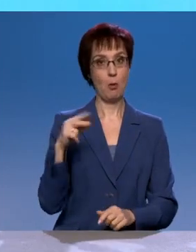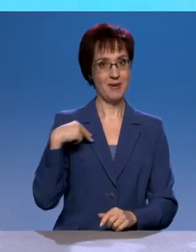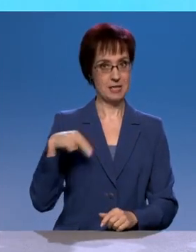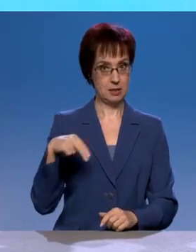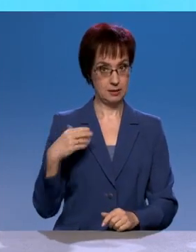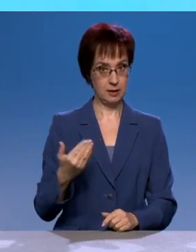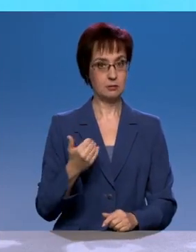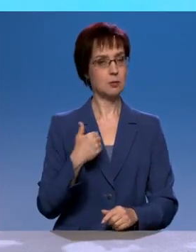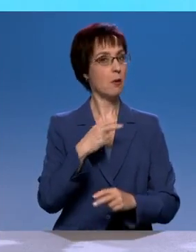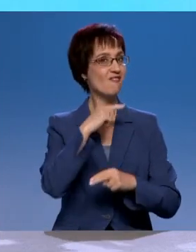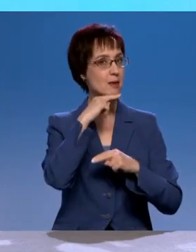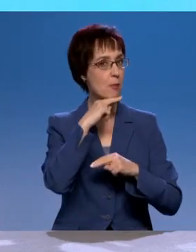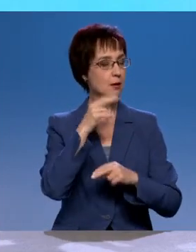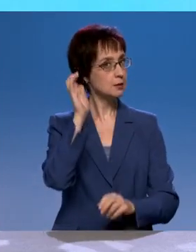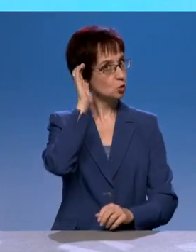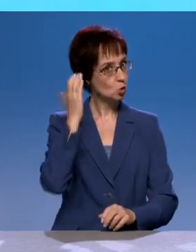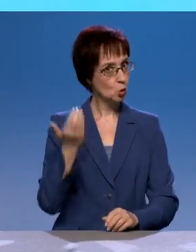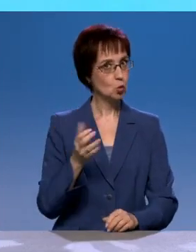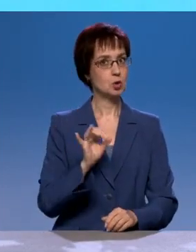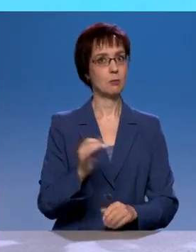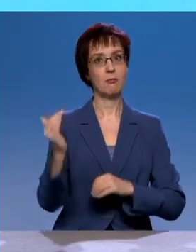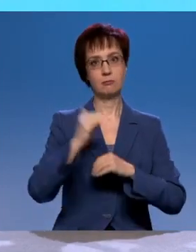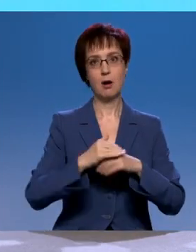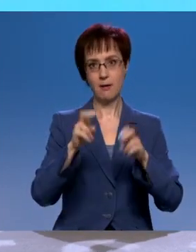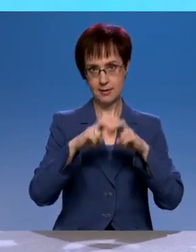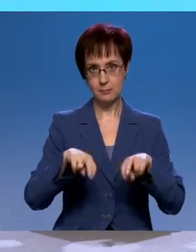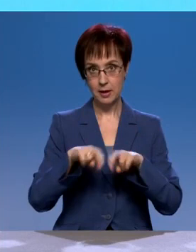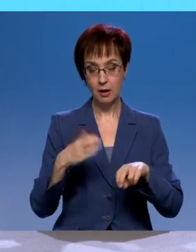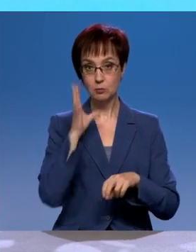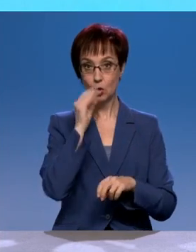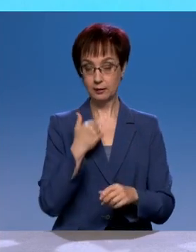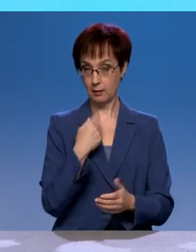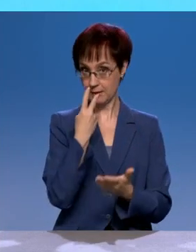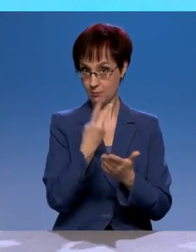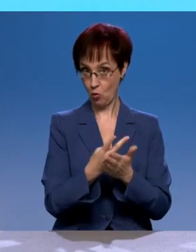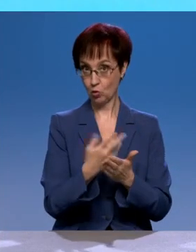обсуждать. Но когда мы смотрим по пунктам повестки, да, мы понимаем, что это пункты повестки, о которых